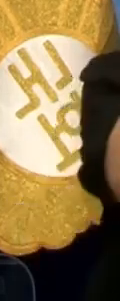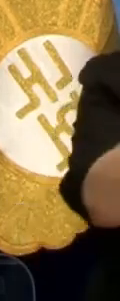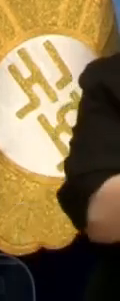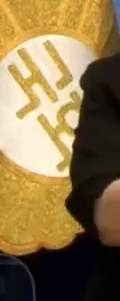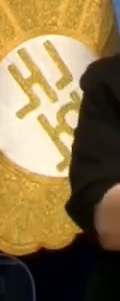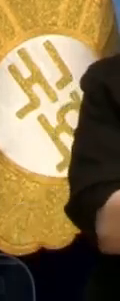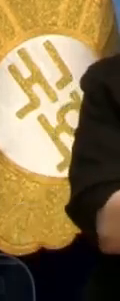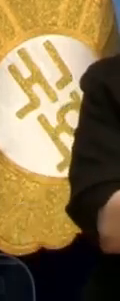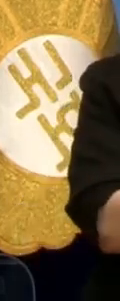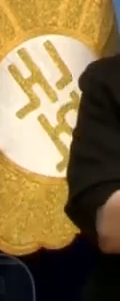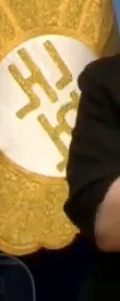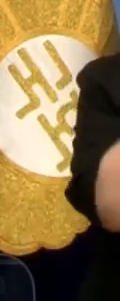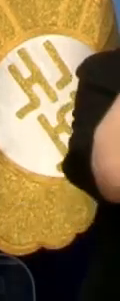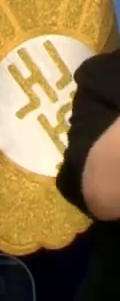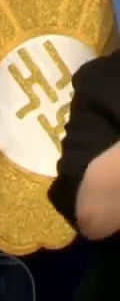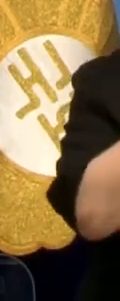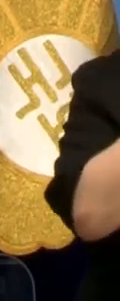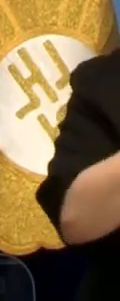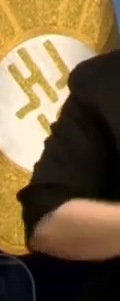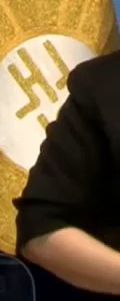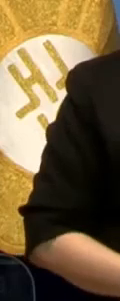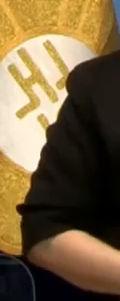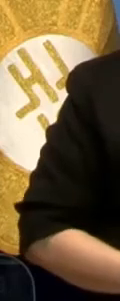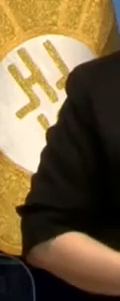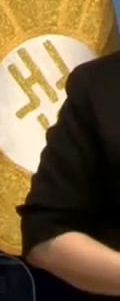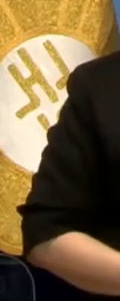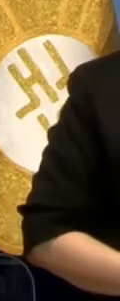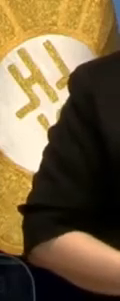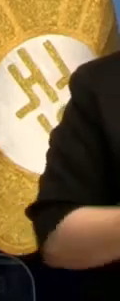기본소득 어렵지 않습니다.